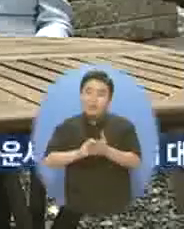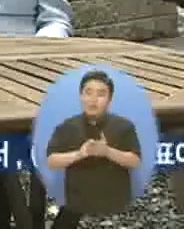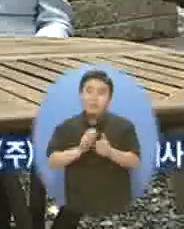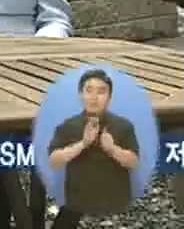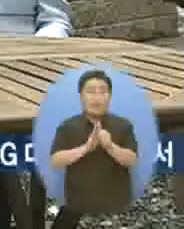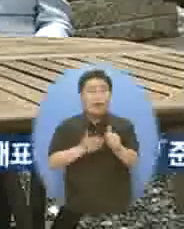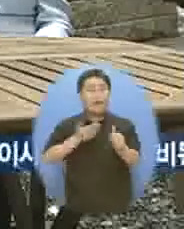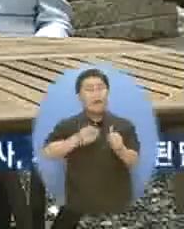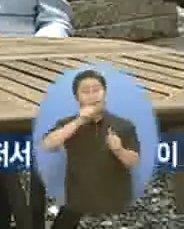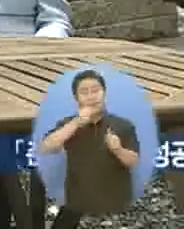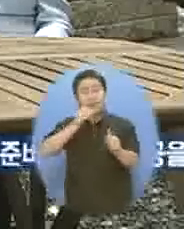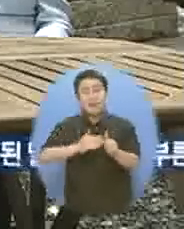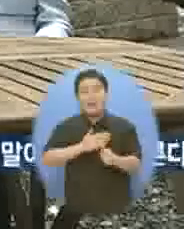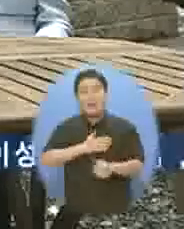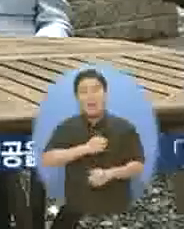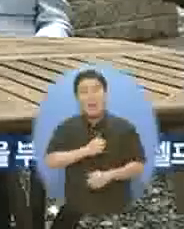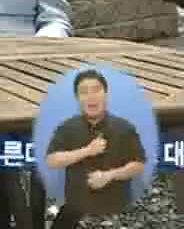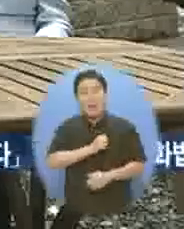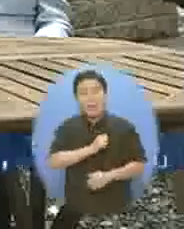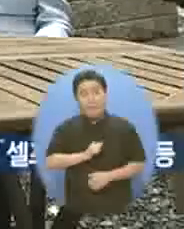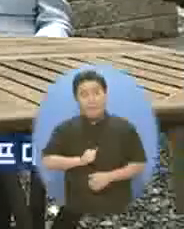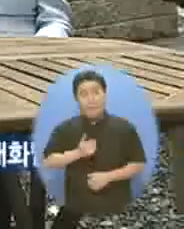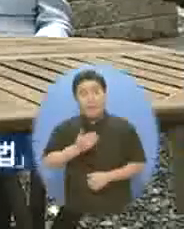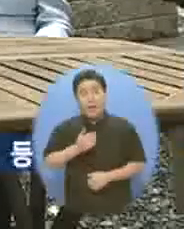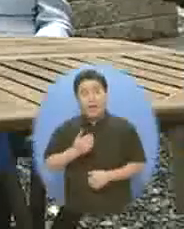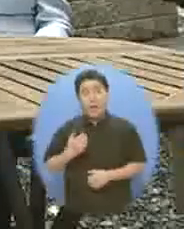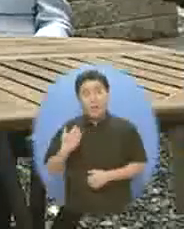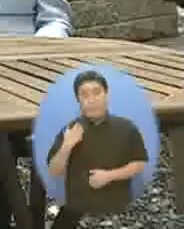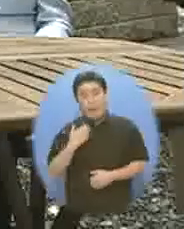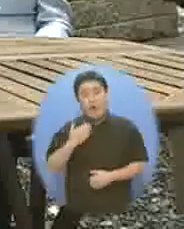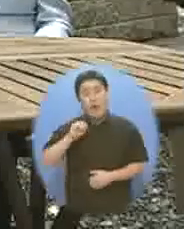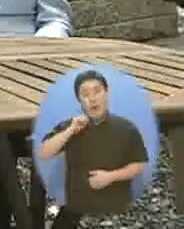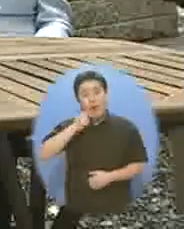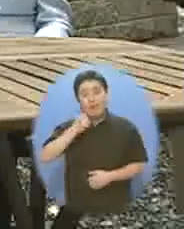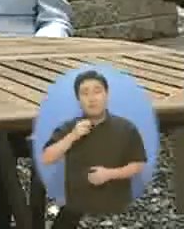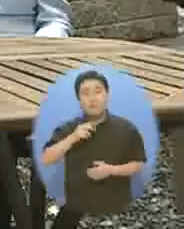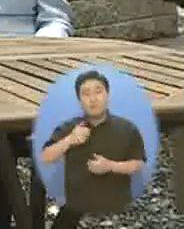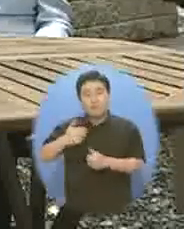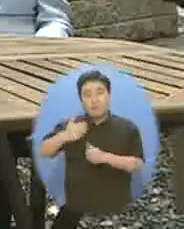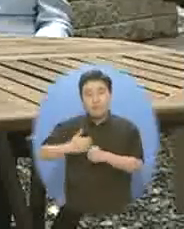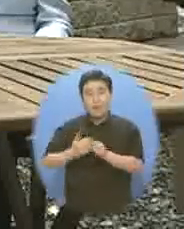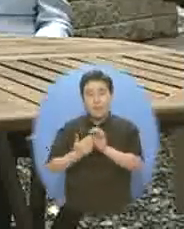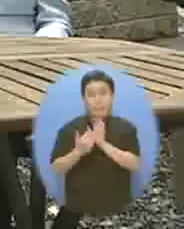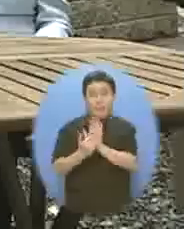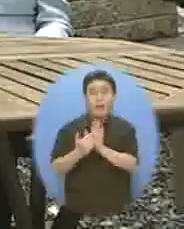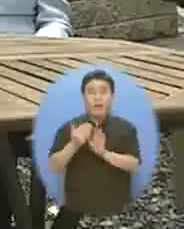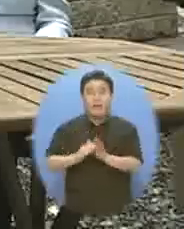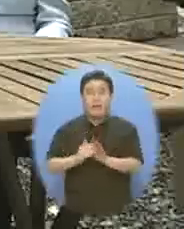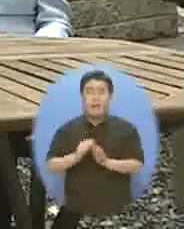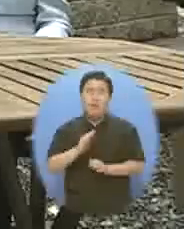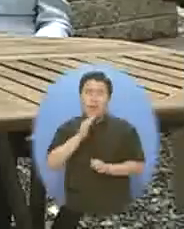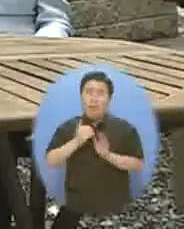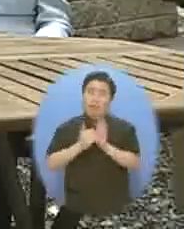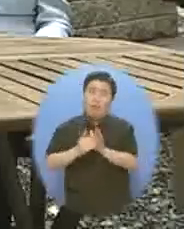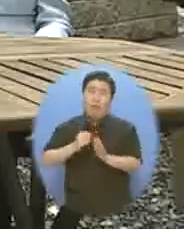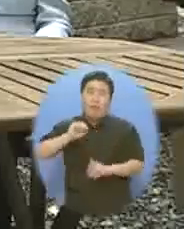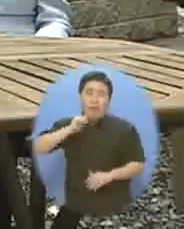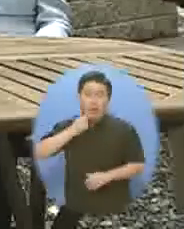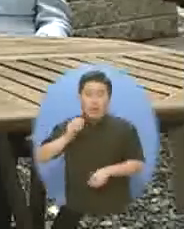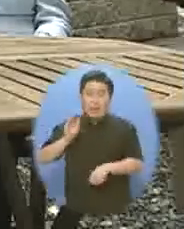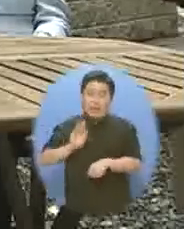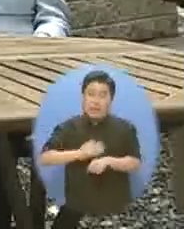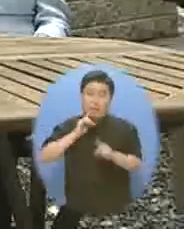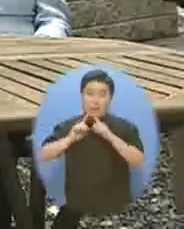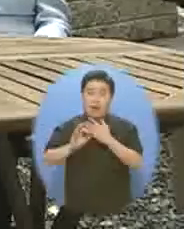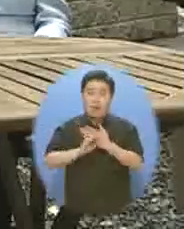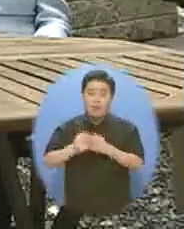좋겠지만 당할 수 없는 부탁은 거절을 해야 되거든요 근데이 거절하기가 굉장히 어렵잖아요 잘못 얘기하면 상대편이